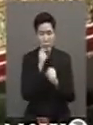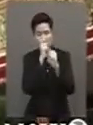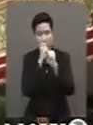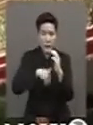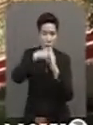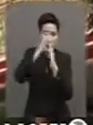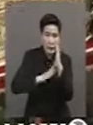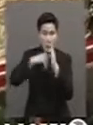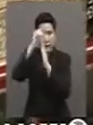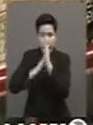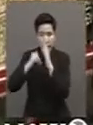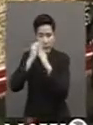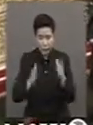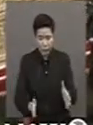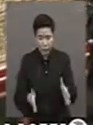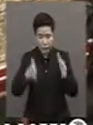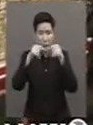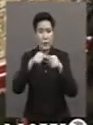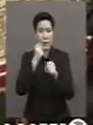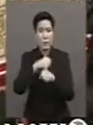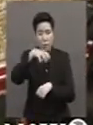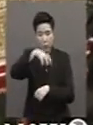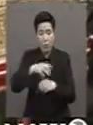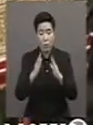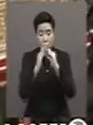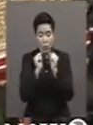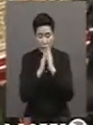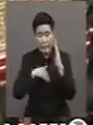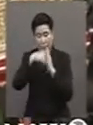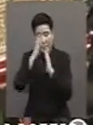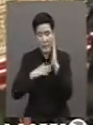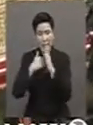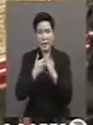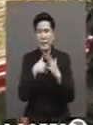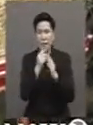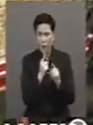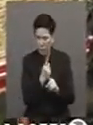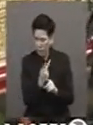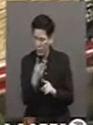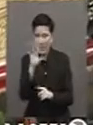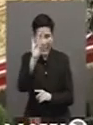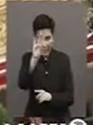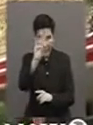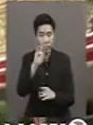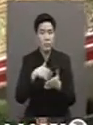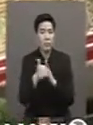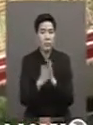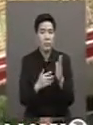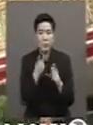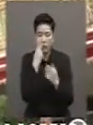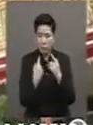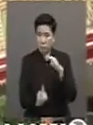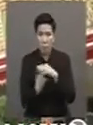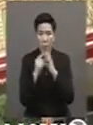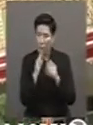ปตกแต่งเมนที่ตั้งตระหง่านอยู่กลางวัดนี่แหละค่ะแล้วก็ทาสีสลับกันเลยค่ะ7สีคือเรียกว่าโดดเด่นมากๆพอคน